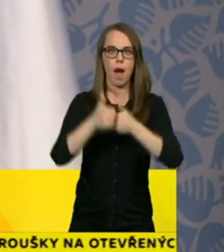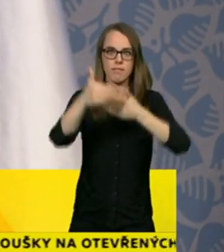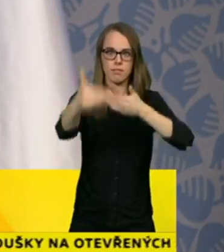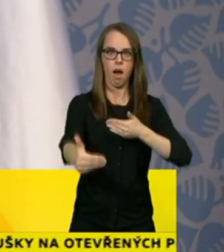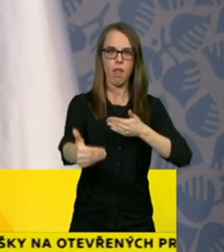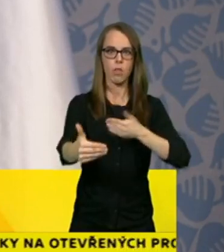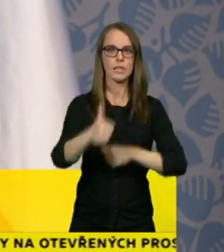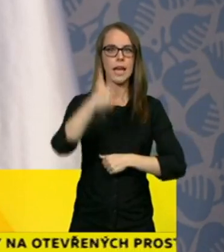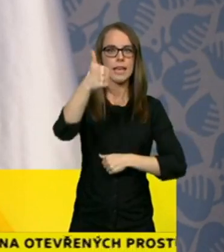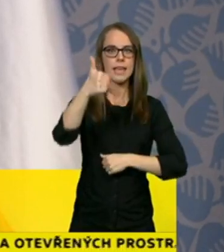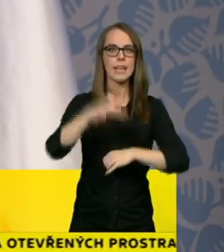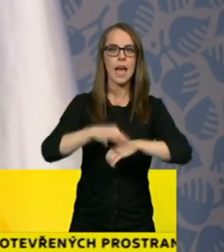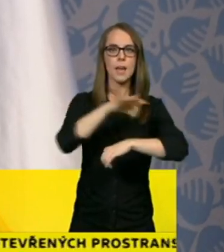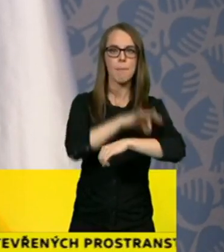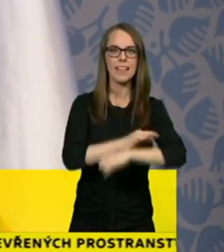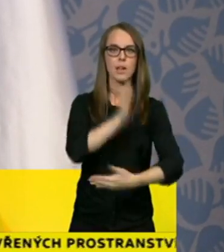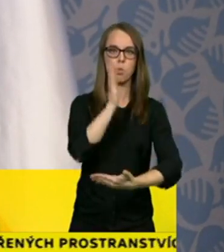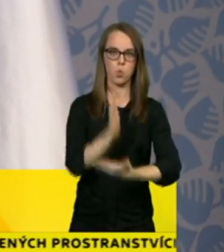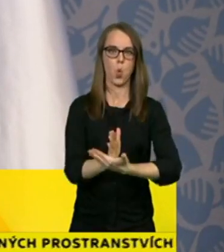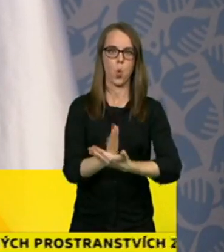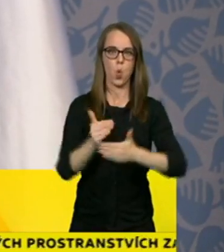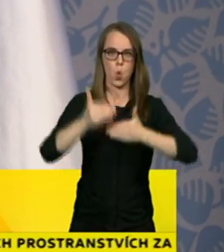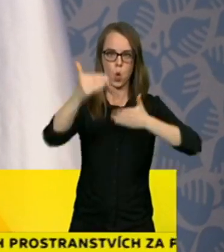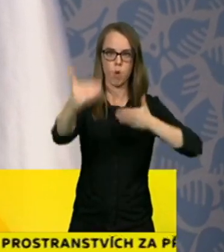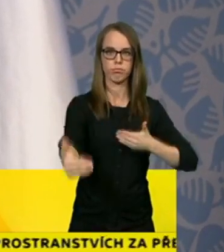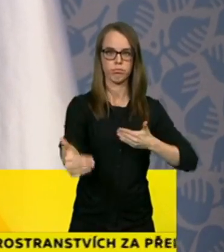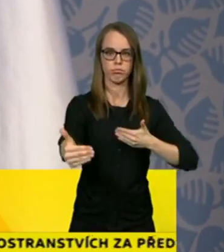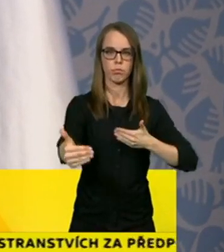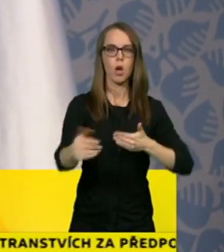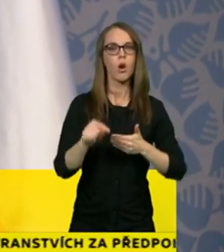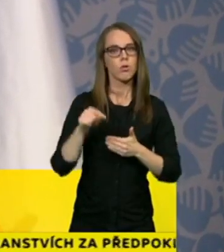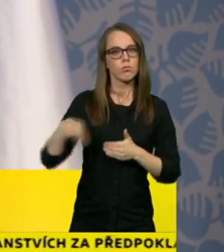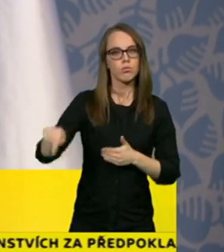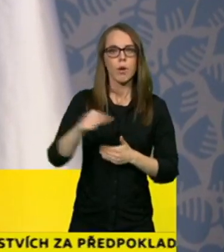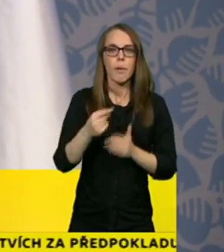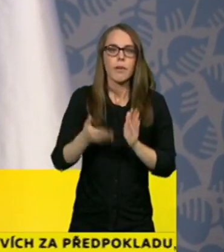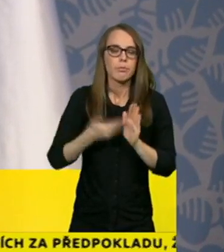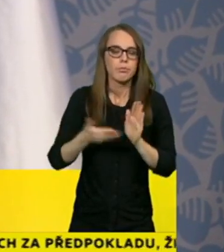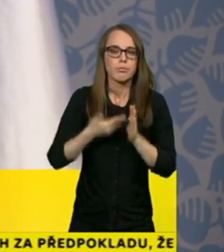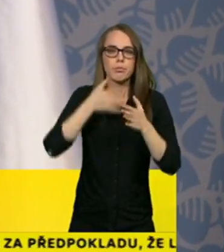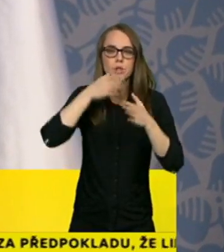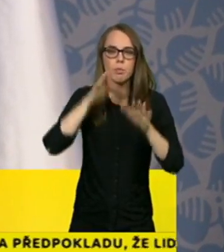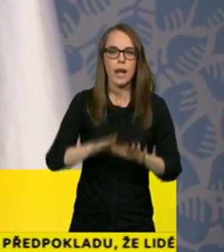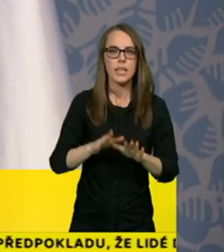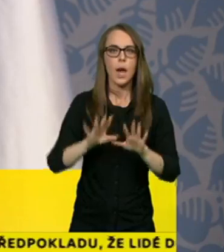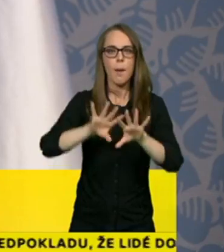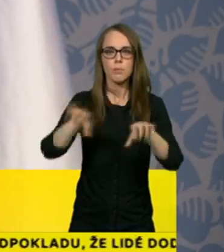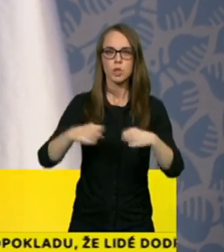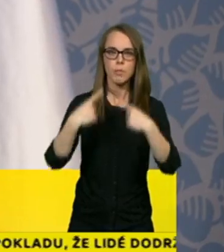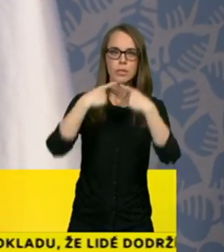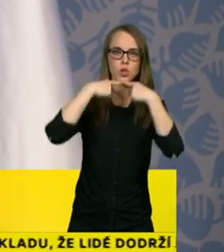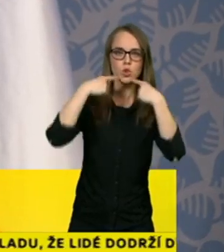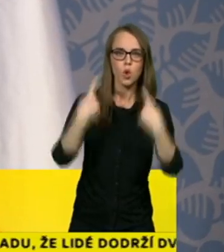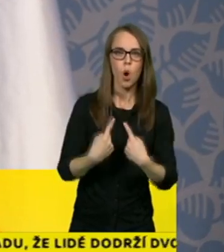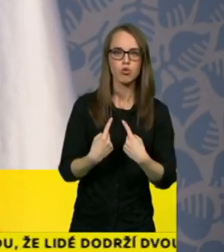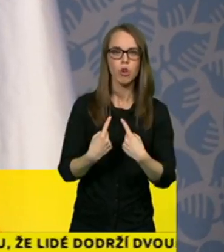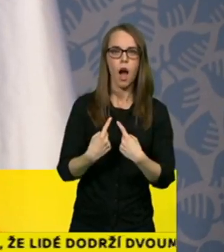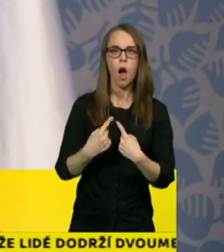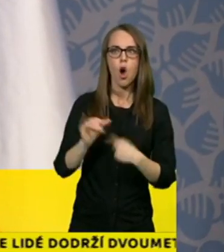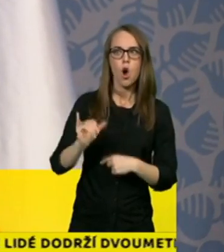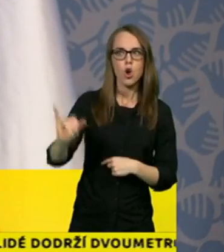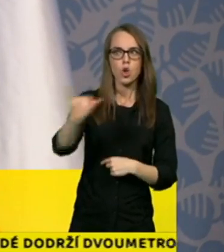nějakých podnětů, kdy zkrátka se provádí třeba přijímací zkoušky, kdy je nutné zkrátka, aby